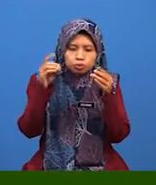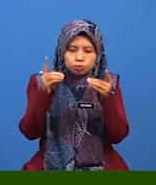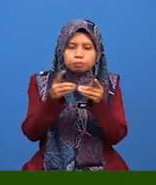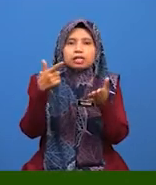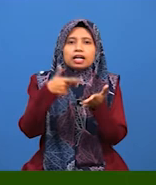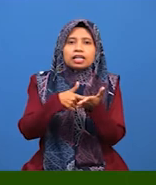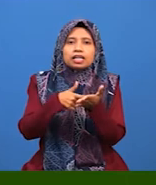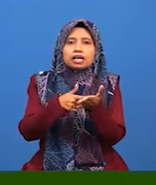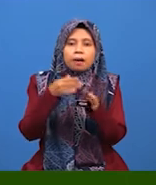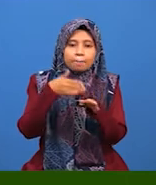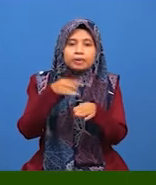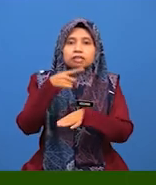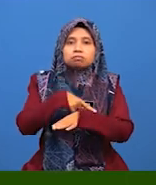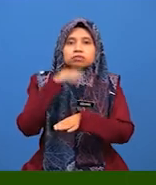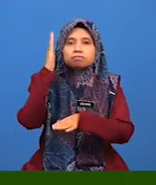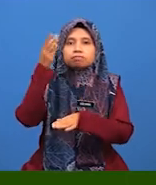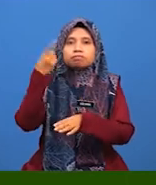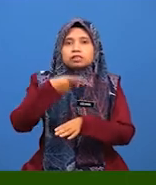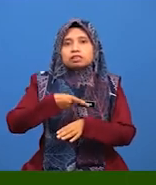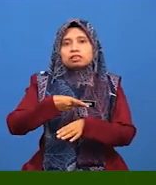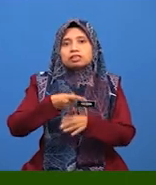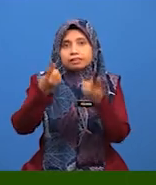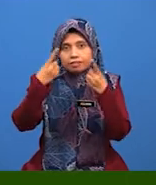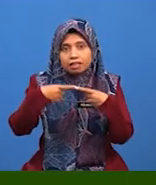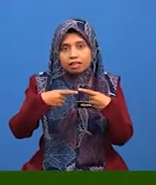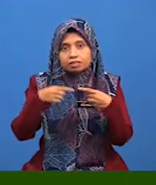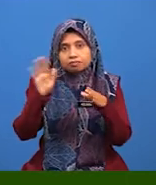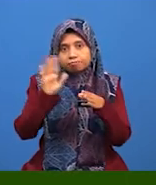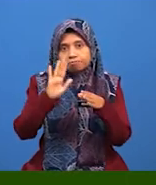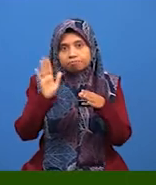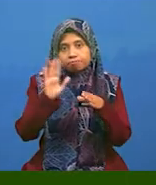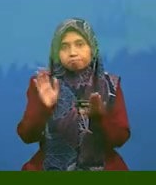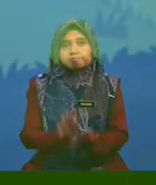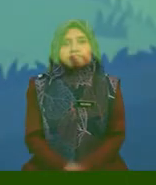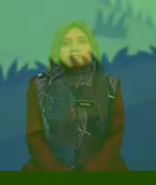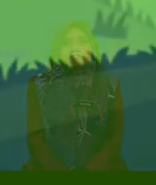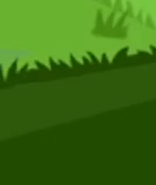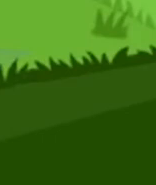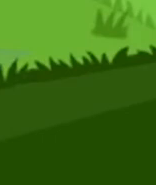berjumpa lagi pada masa akan datang. Selamat maju jaya.